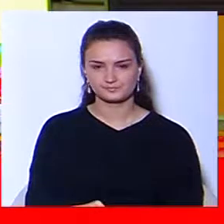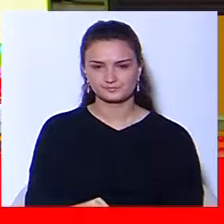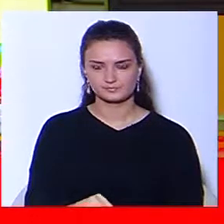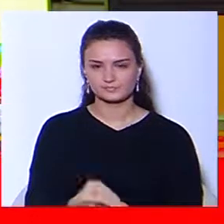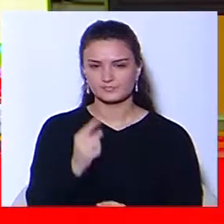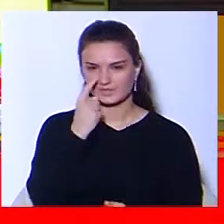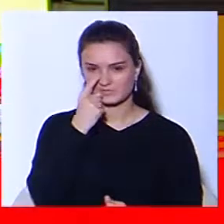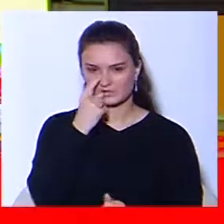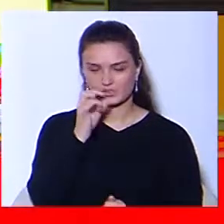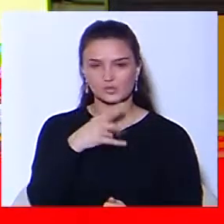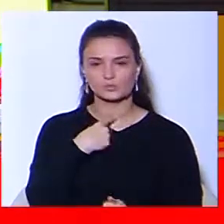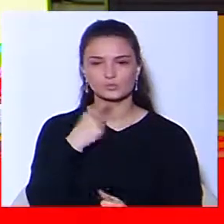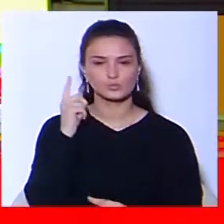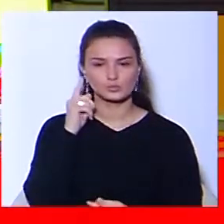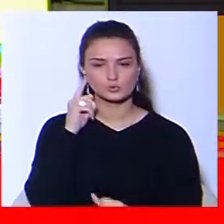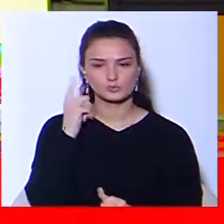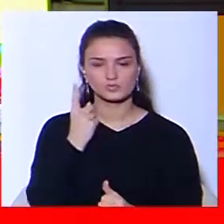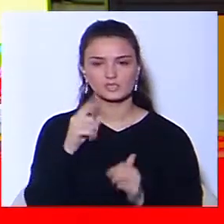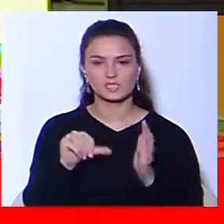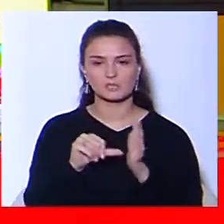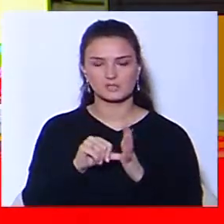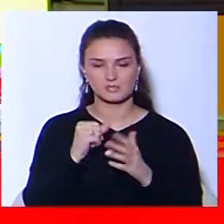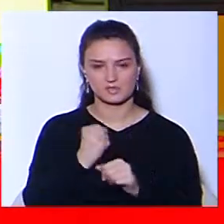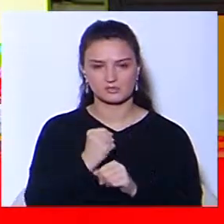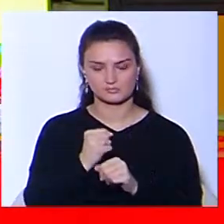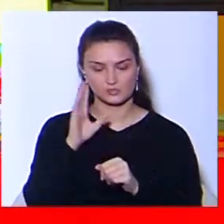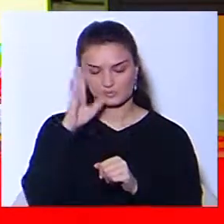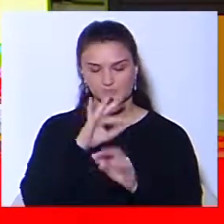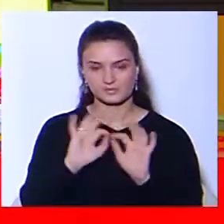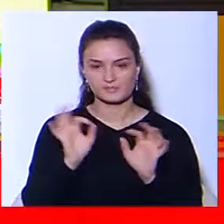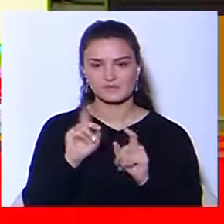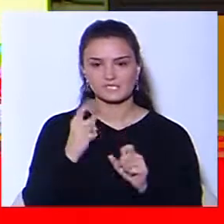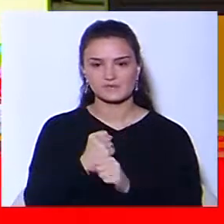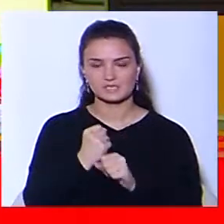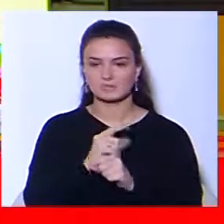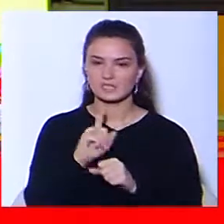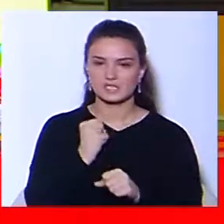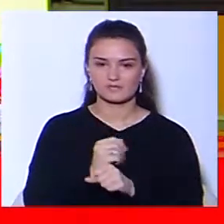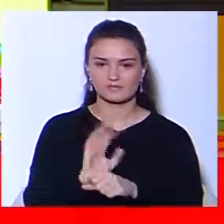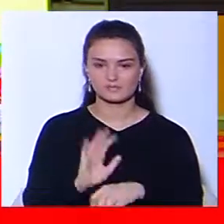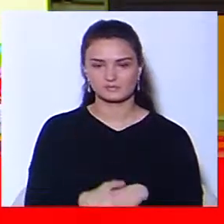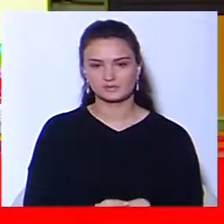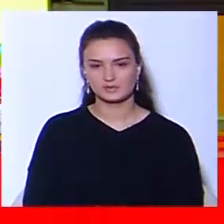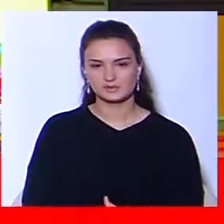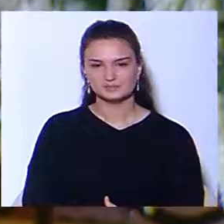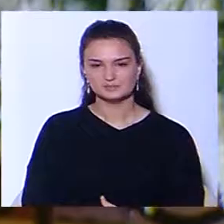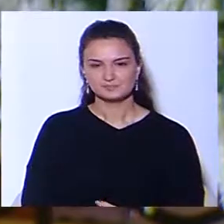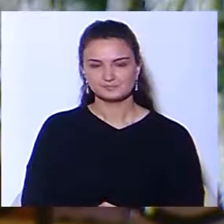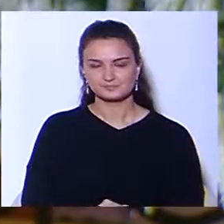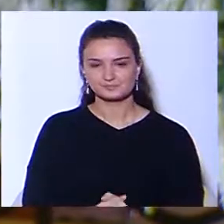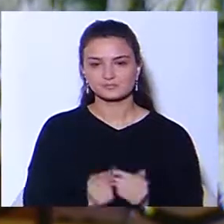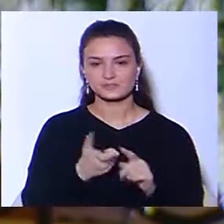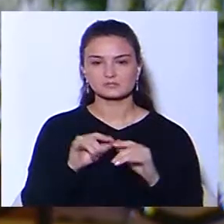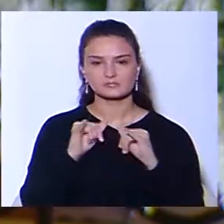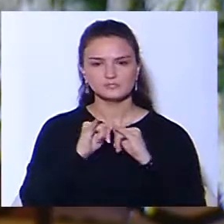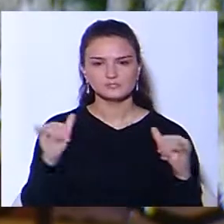მოითავსოს ცხვირში ან ყურში. პირველი დახმარება გავახსენოთ მშობლებს, რას ვაკეთებთ და რას არ ვაკეთებთ. ძალიან გახშირდა,